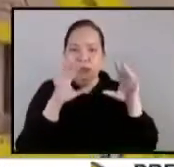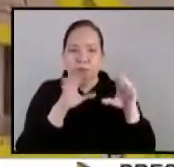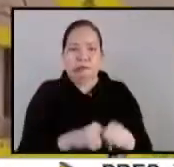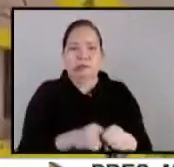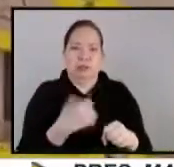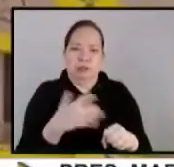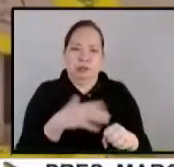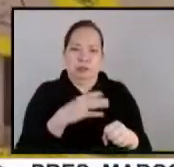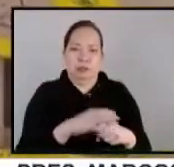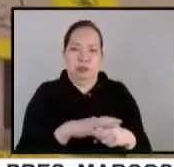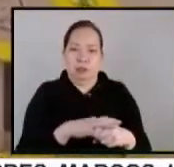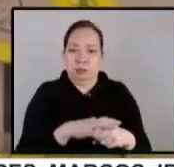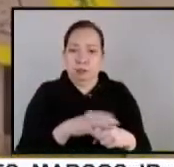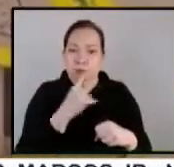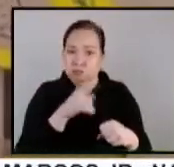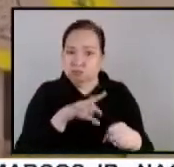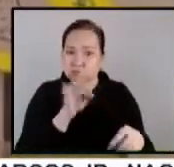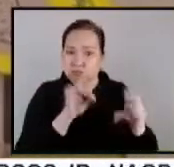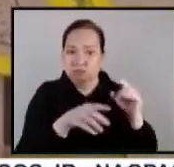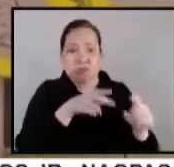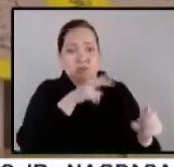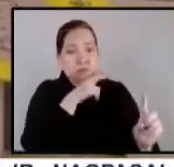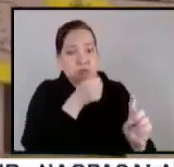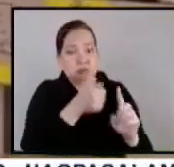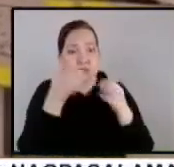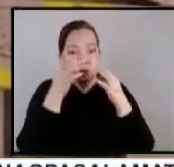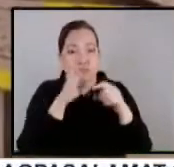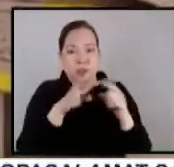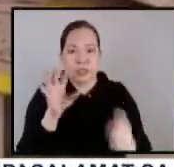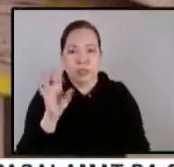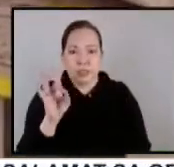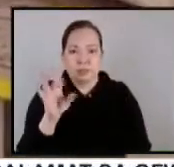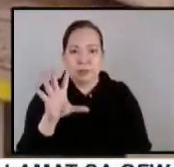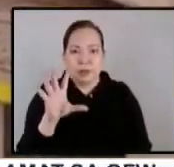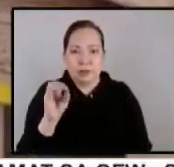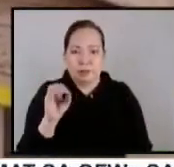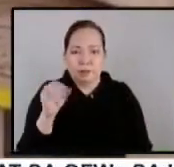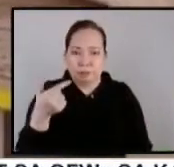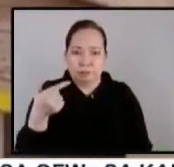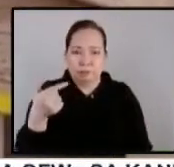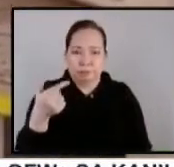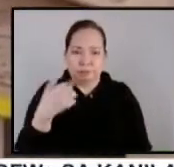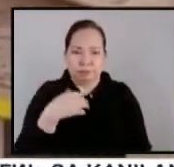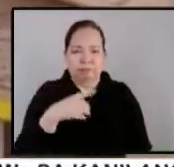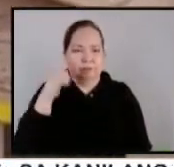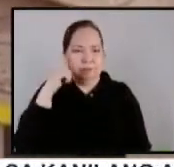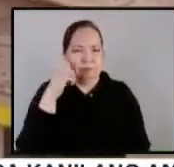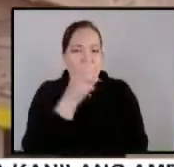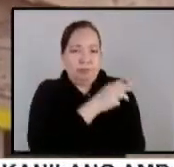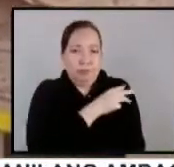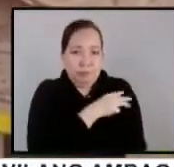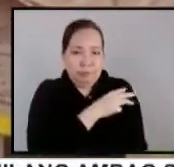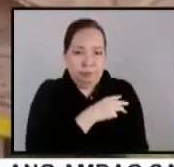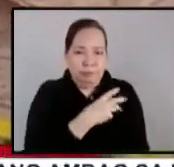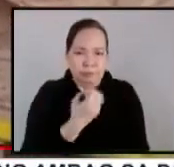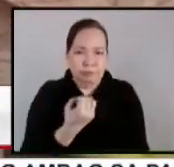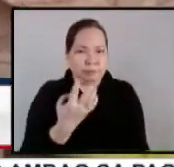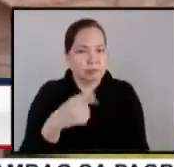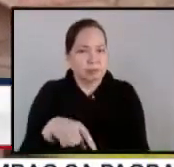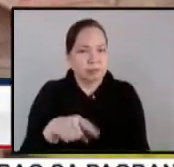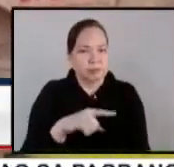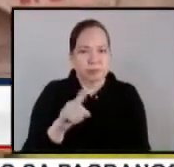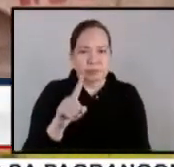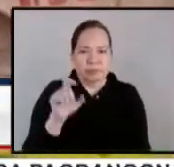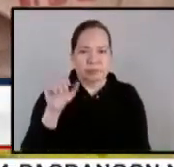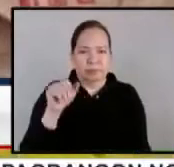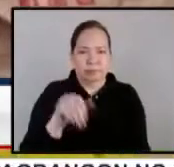Nakuha mula sa mga drug suspect ang 850 grams na hinihinalang marijuana na nagkakahalaga ng mahigit 100,000 piso